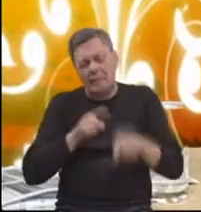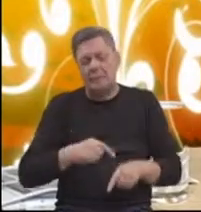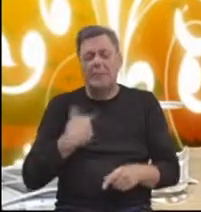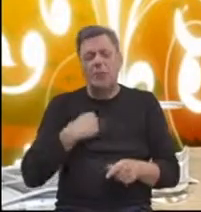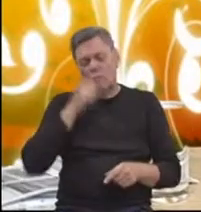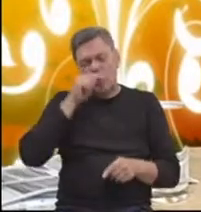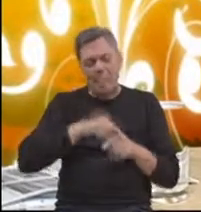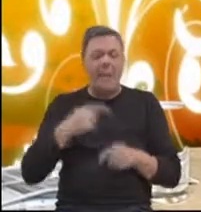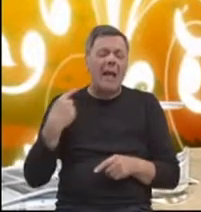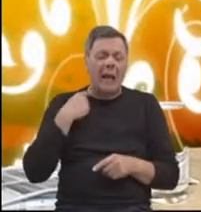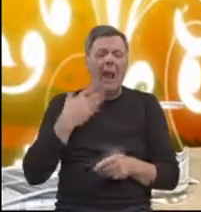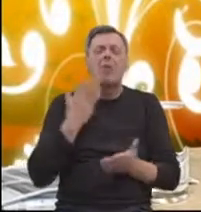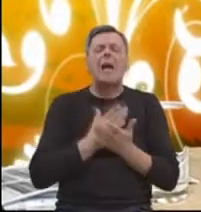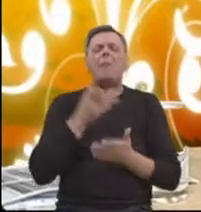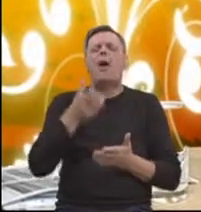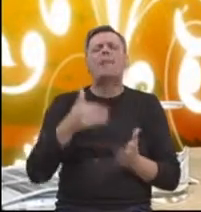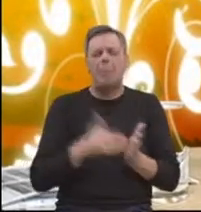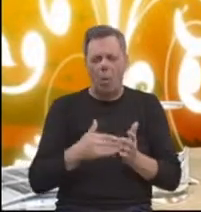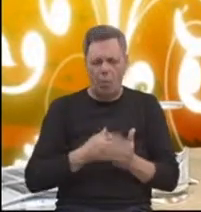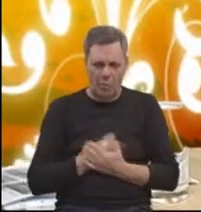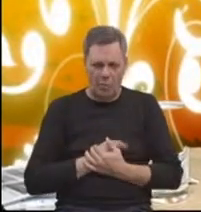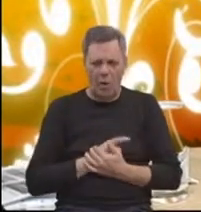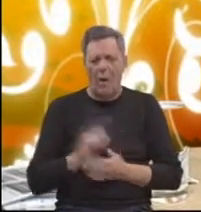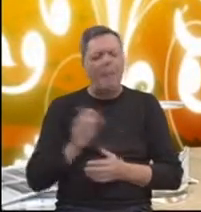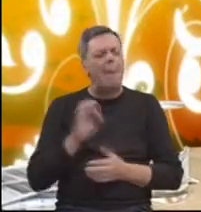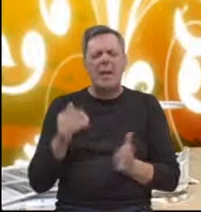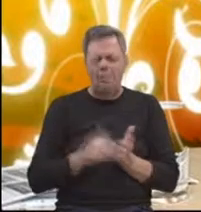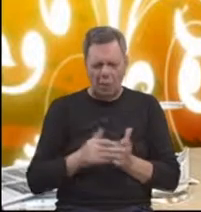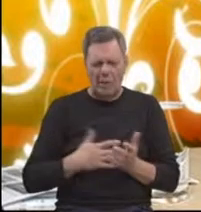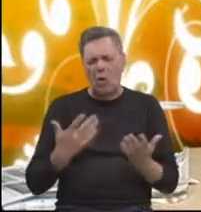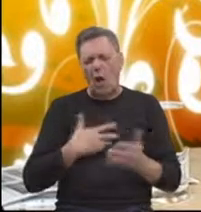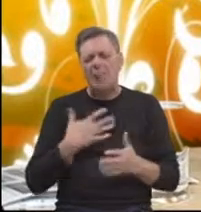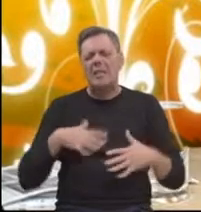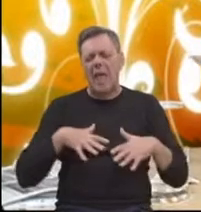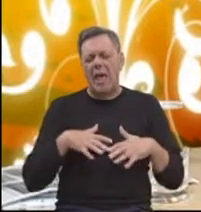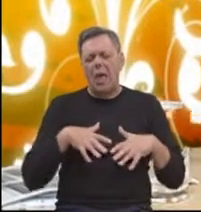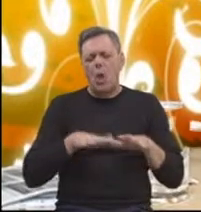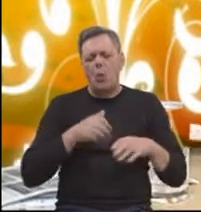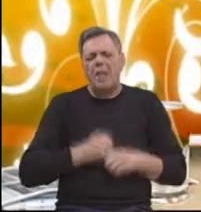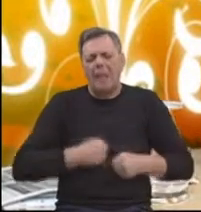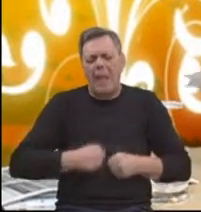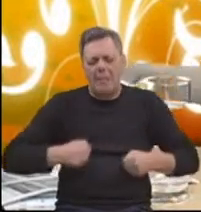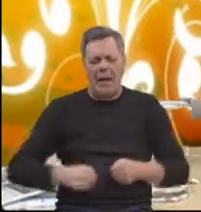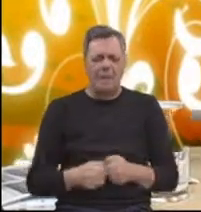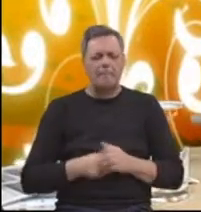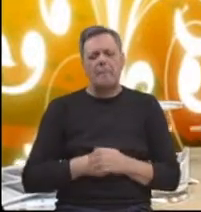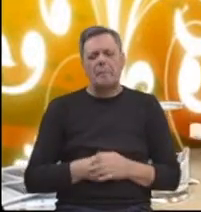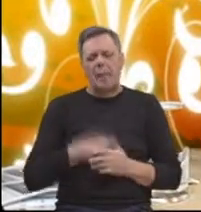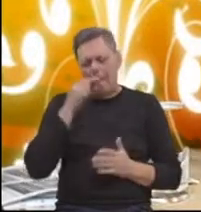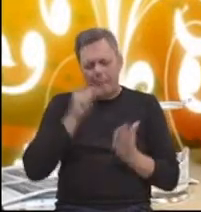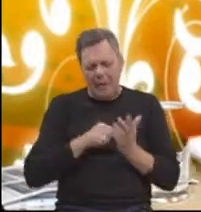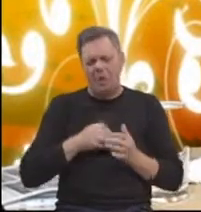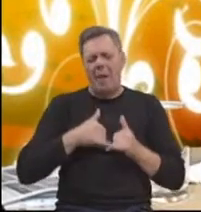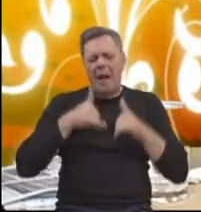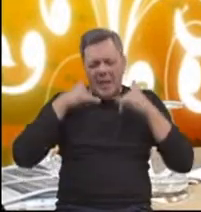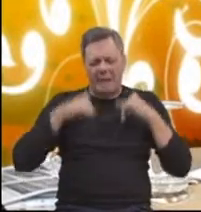klalo samo kad je trebalo. A nije se klalo bespotrebno da bi se tovili ljudi sa pilićima, kravama, mesom